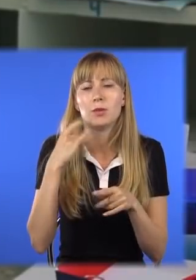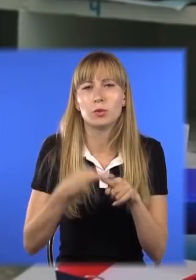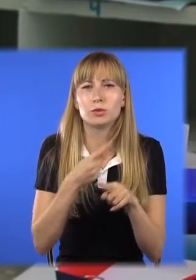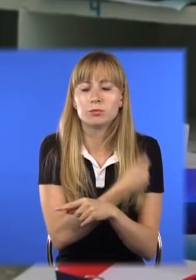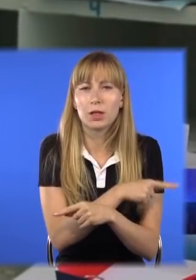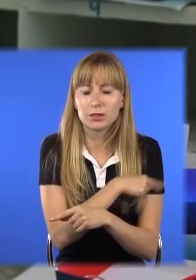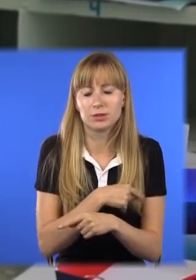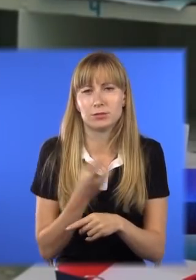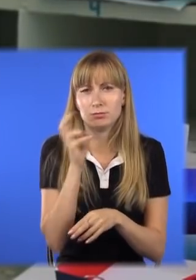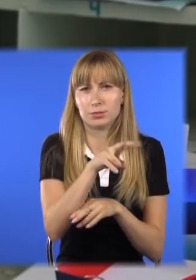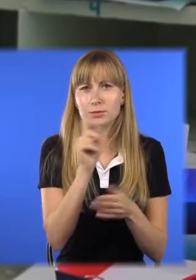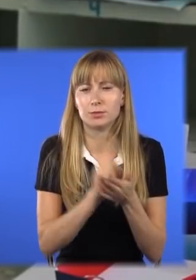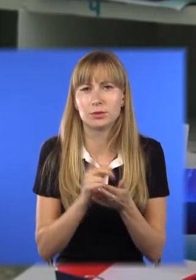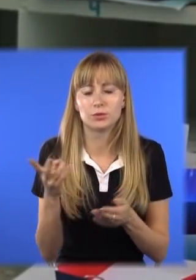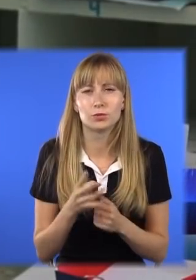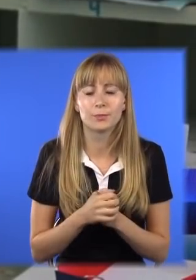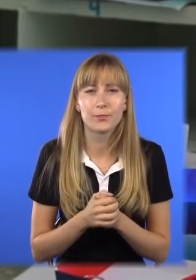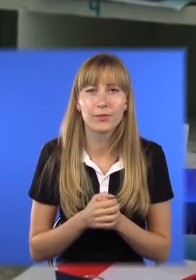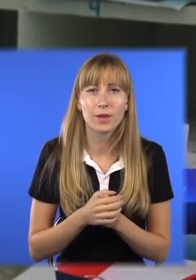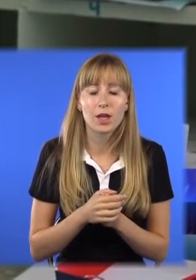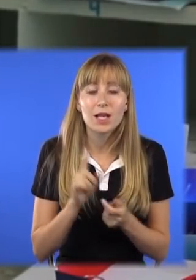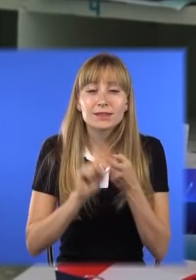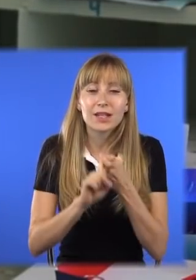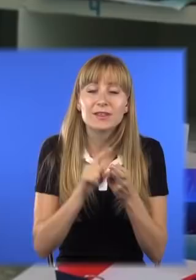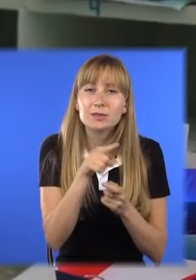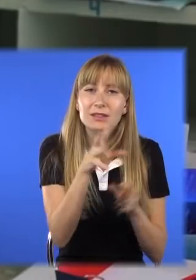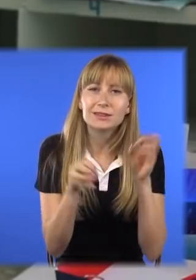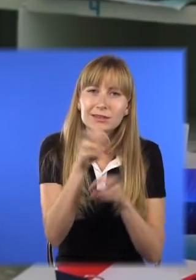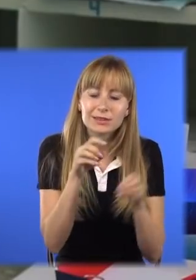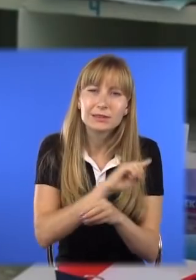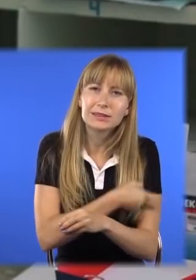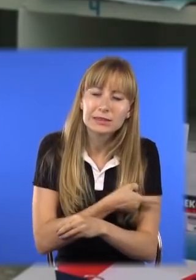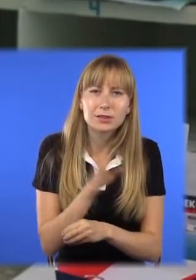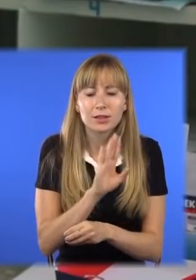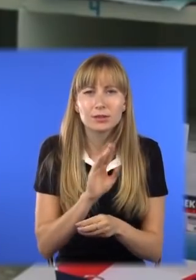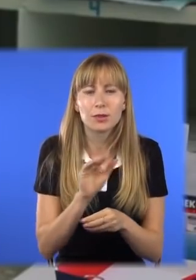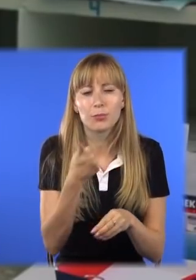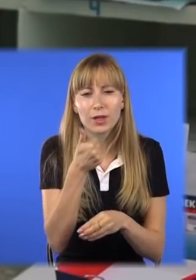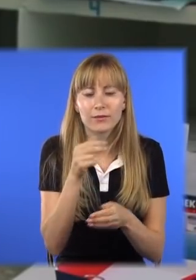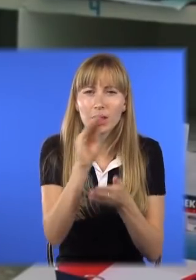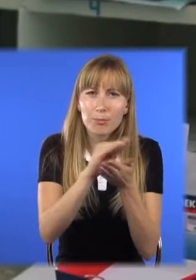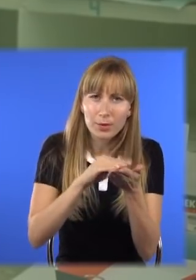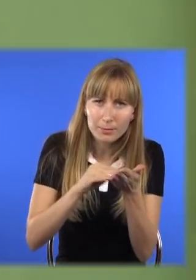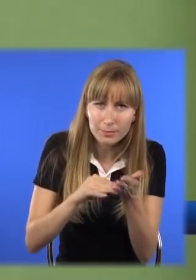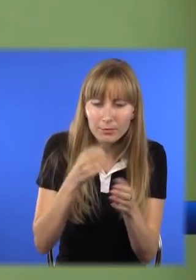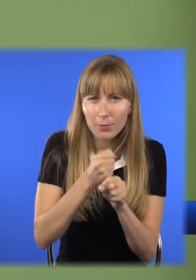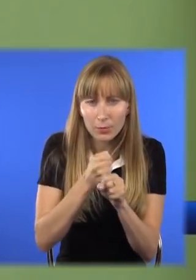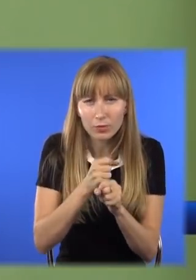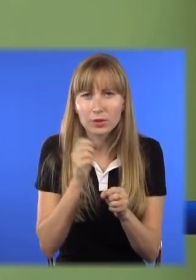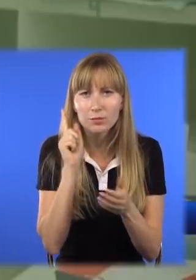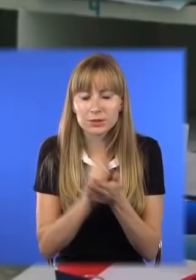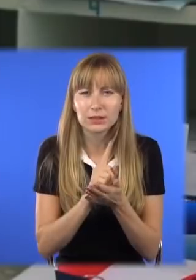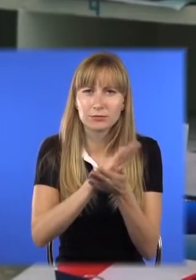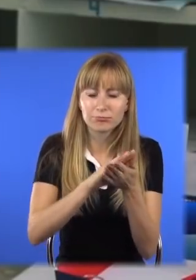характеру повреждень буде виконана первична хірургічна обробка, то ли це буде ісечення краю, в рани, наложення первичних швов і